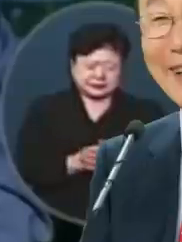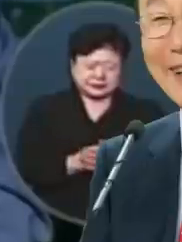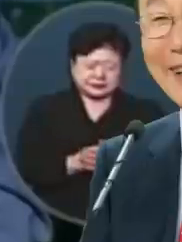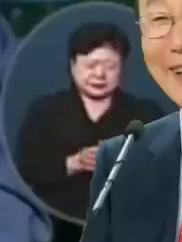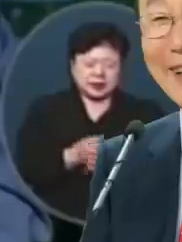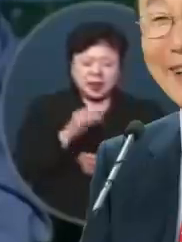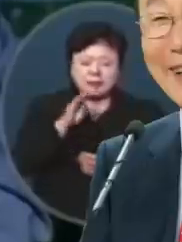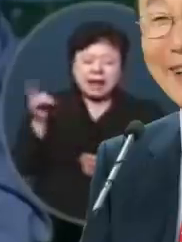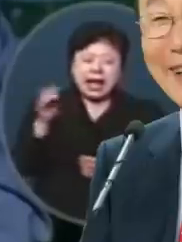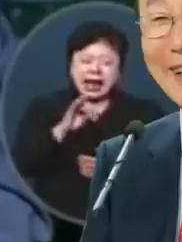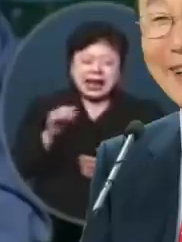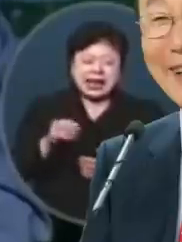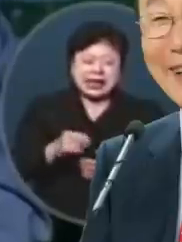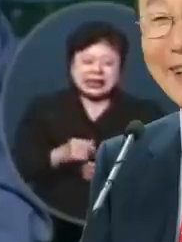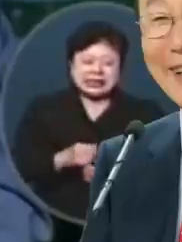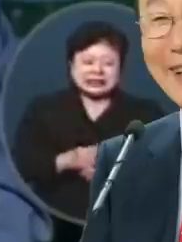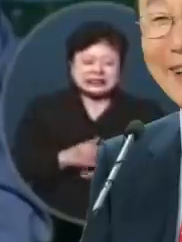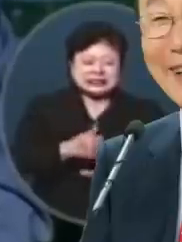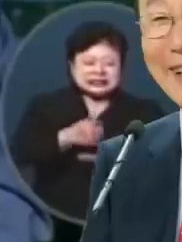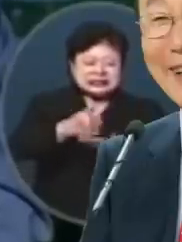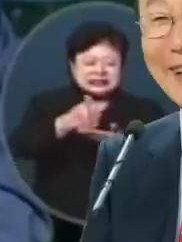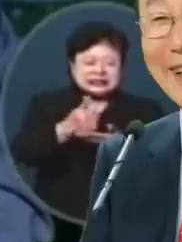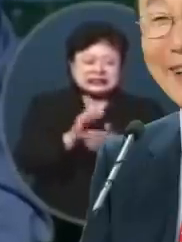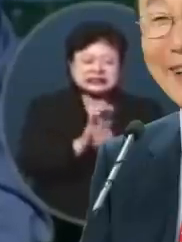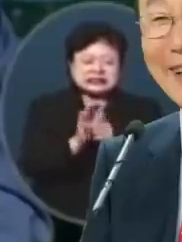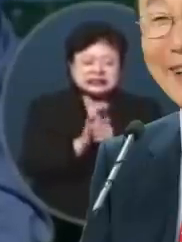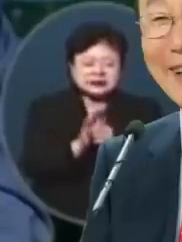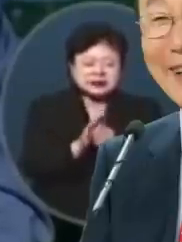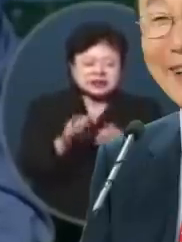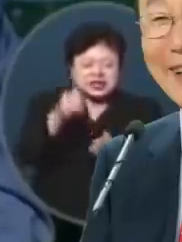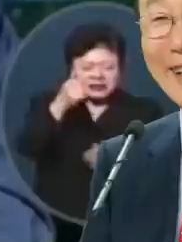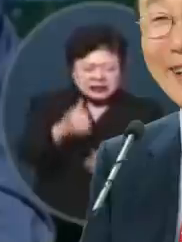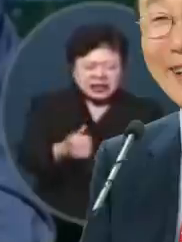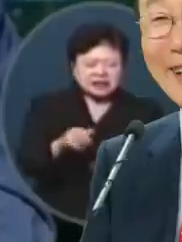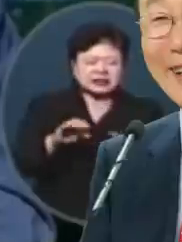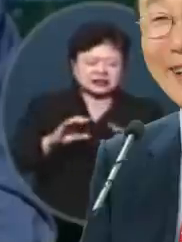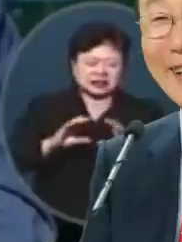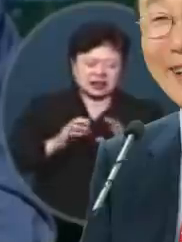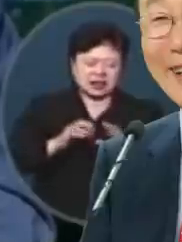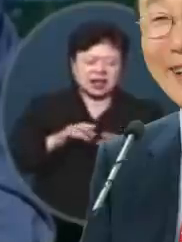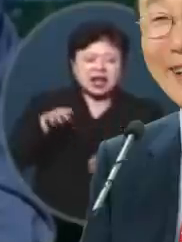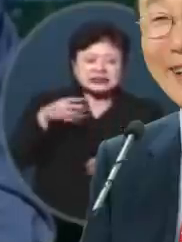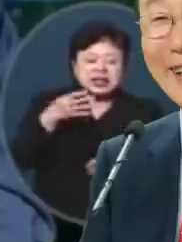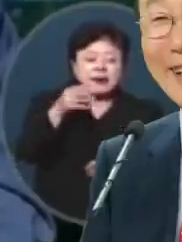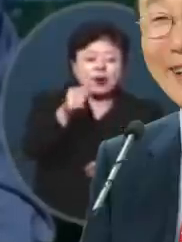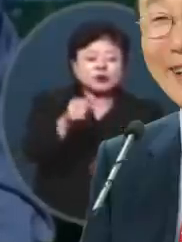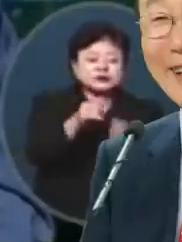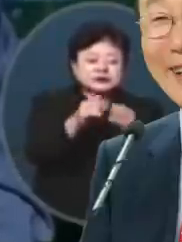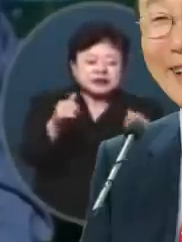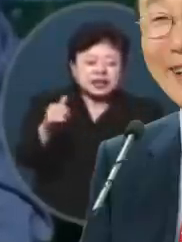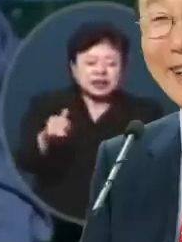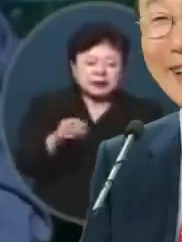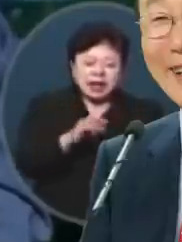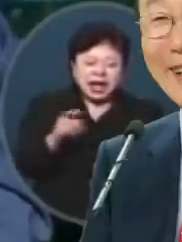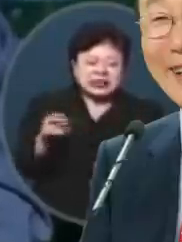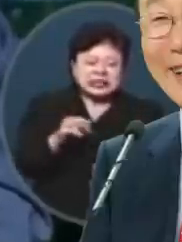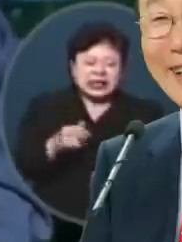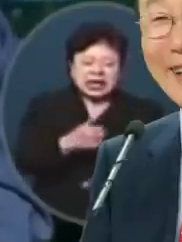바알 신을 섬기는 제사장들만 해도 450명, 아세라 신을